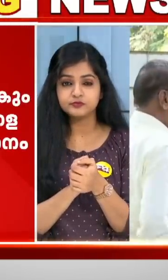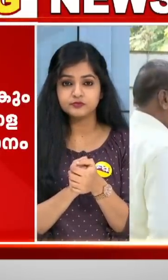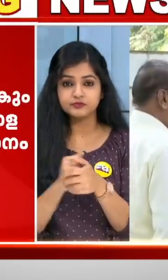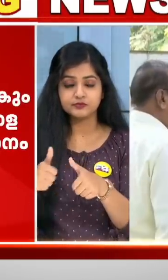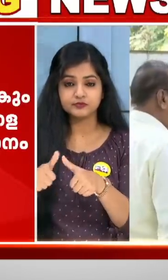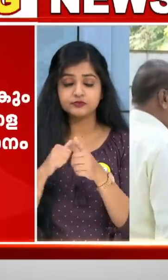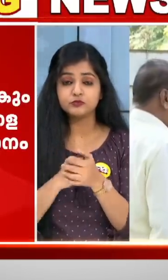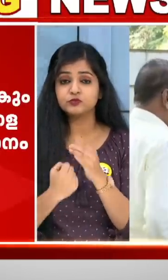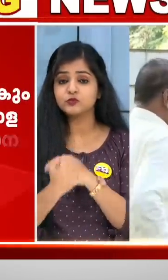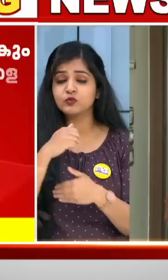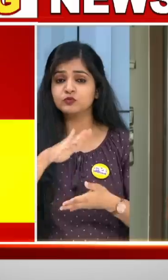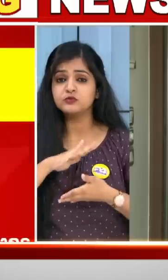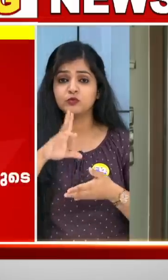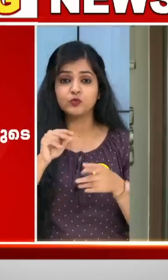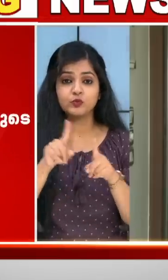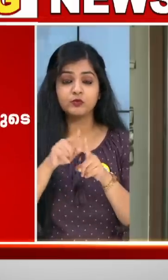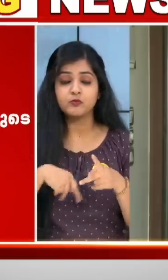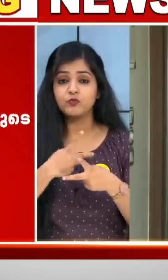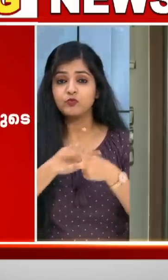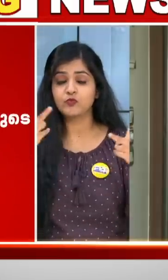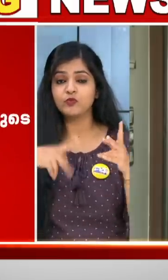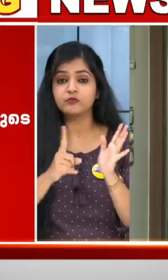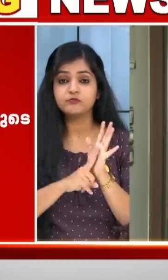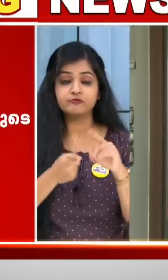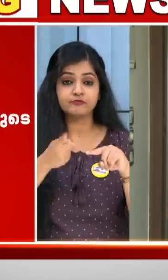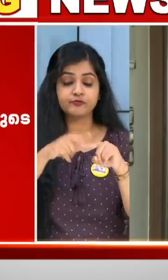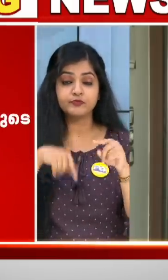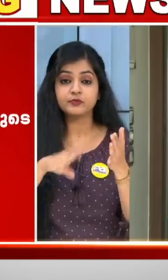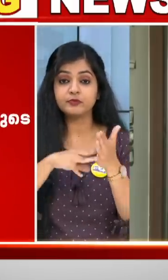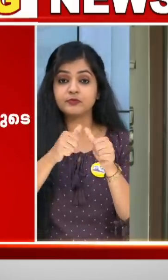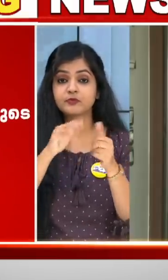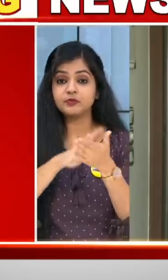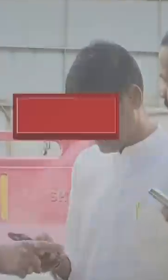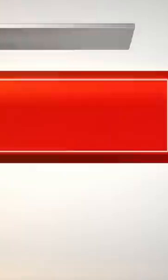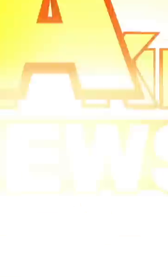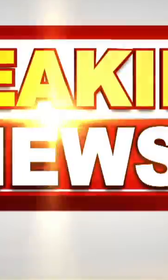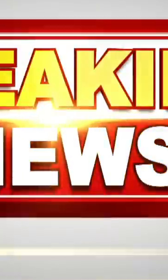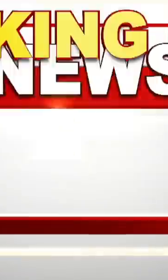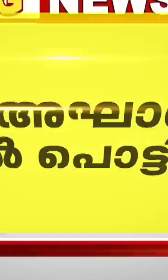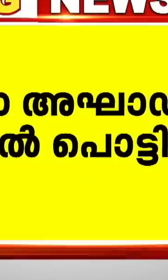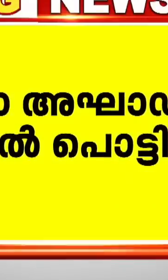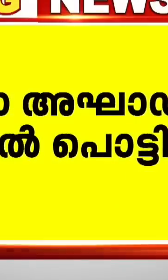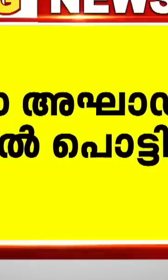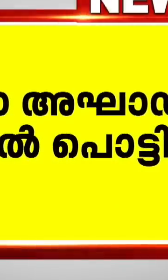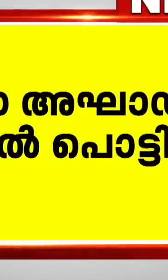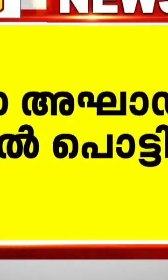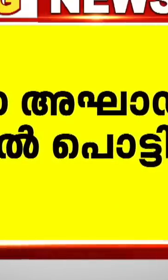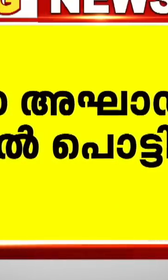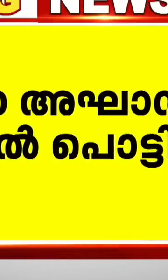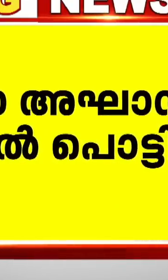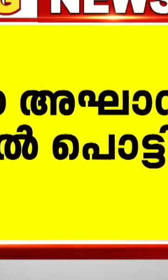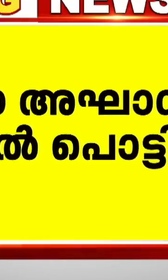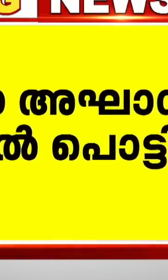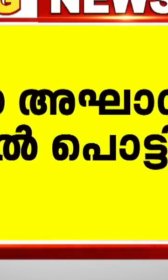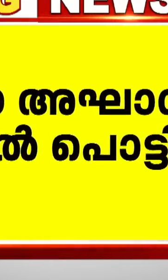കടുത്ത അതൃപ്തി അതിങ്ങനെ പരസ്യമായി പുറത്തേക്ക് വരികയാണ് മഹാവികാസ് അഘാടി സഖ്യത്തിനുള്ളിൽ നിന്ന്. ഇന്ന് രാവിലെയാണ് 17 പേരുടെ